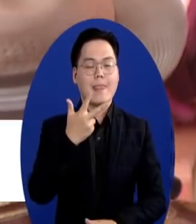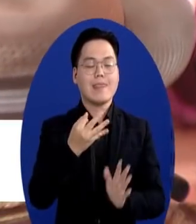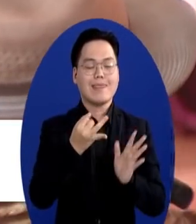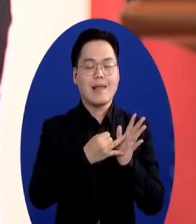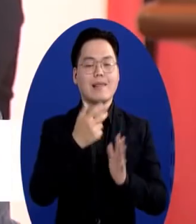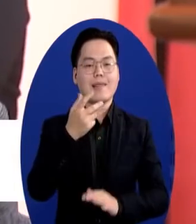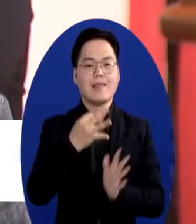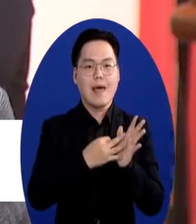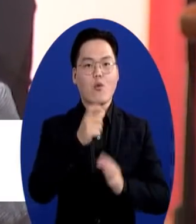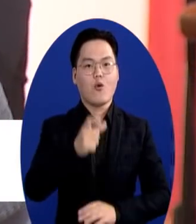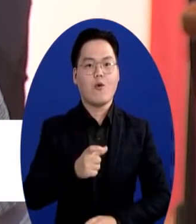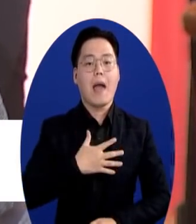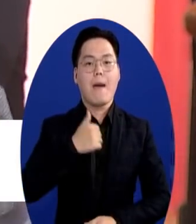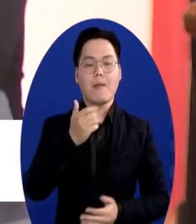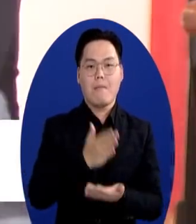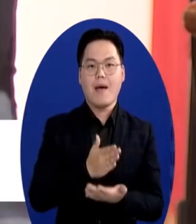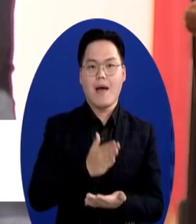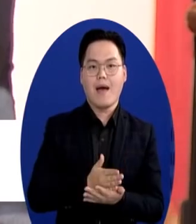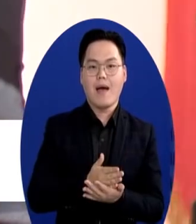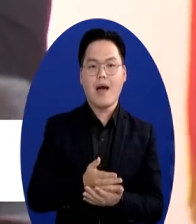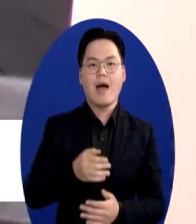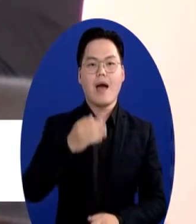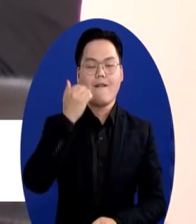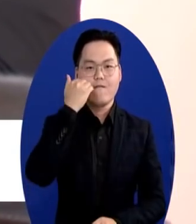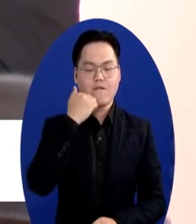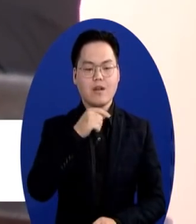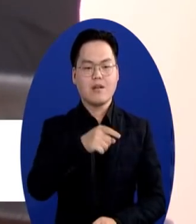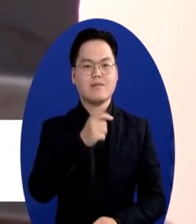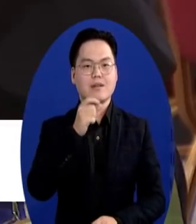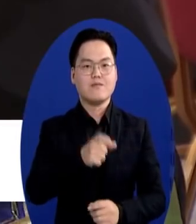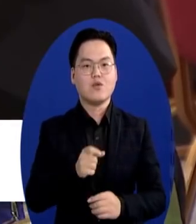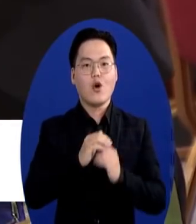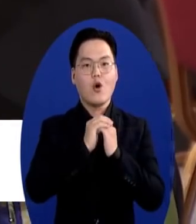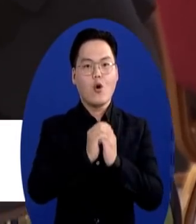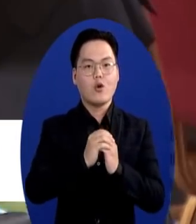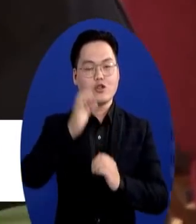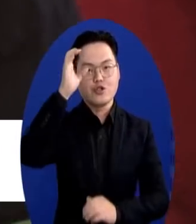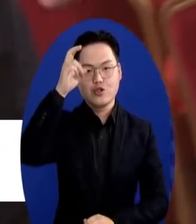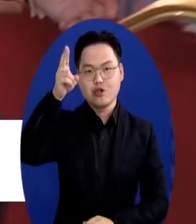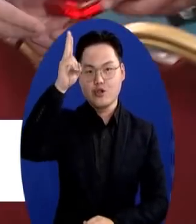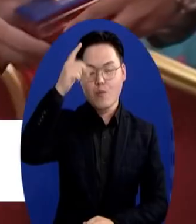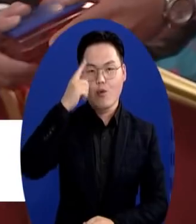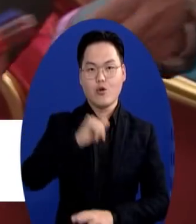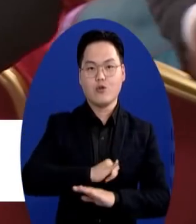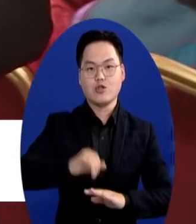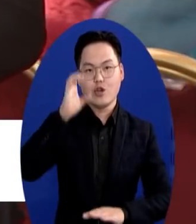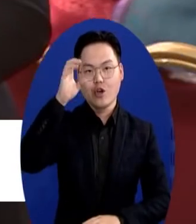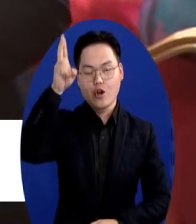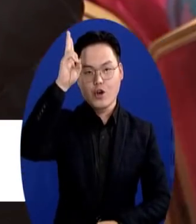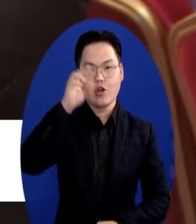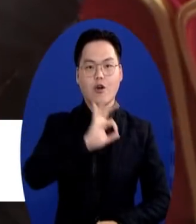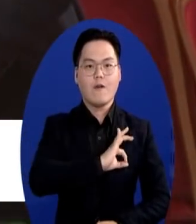байна. Инх тунх 9000 аж төрж байгаа Ахмад Дайчдын гавьяг алдаршуулж Монгол улс ерөнхийлөгч зөвсөлчний ерөнхий командлагч Баттулга төрийн одон